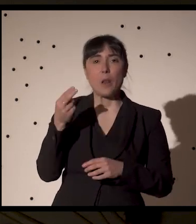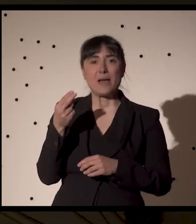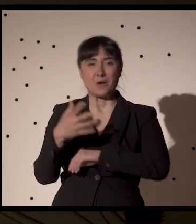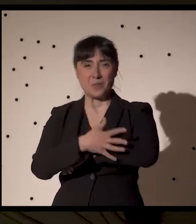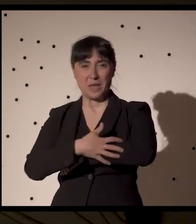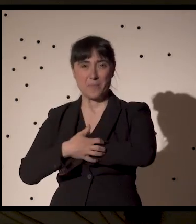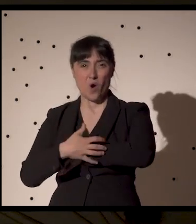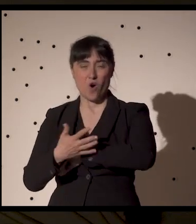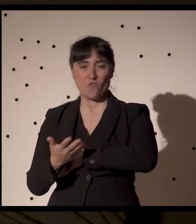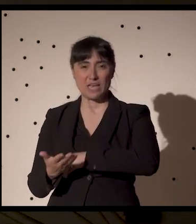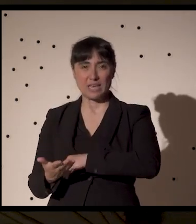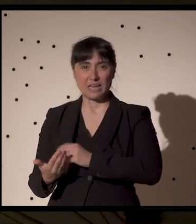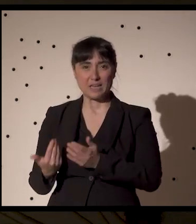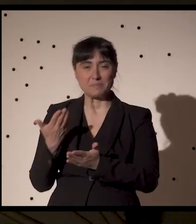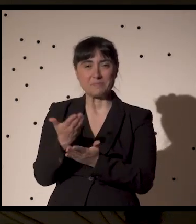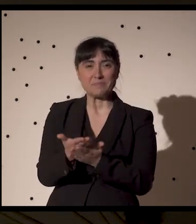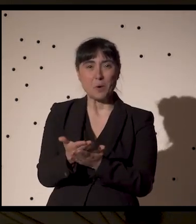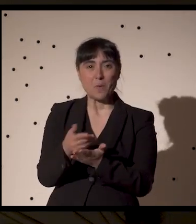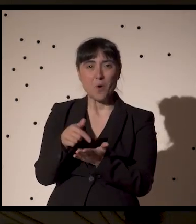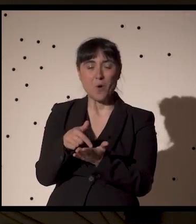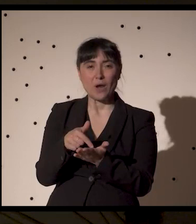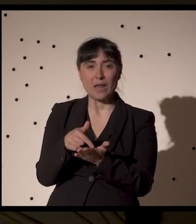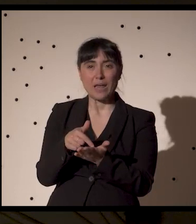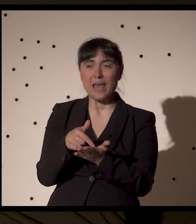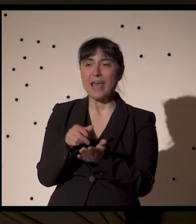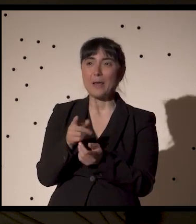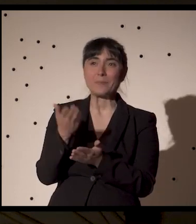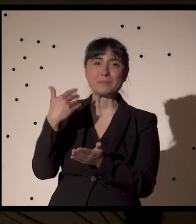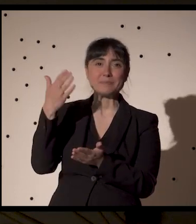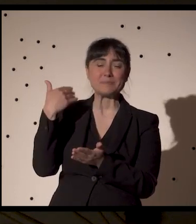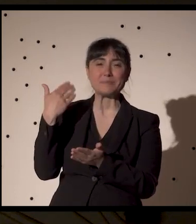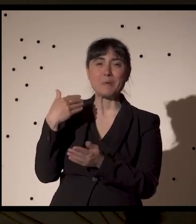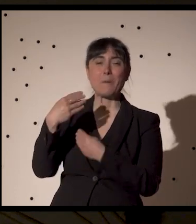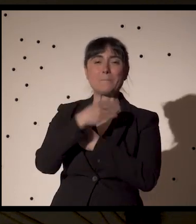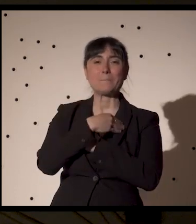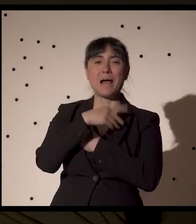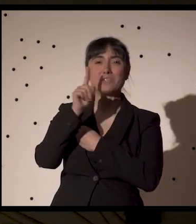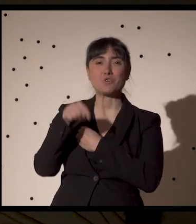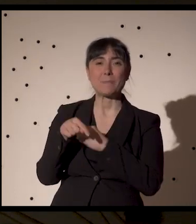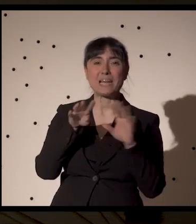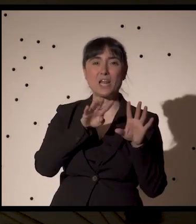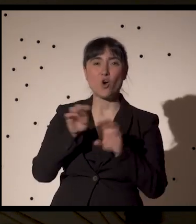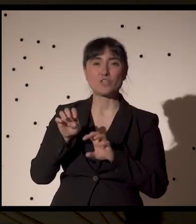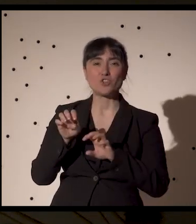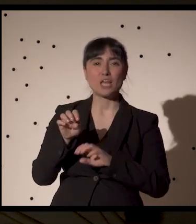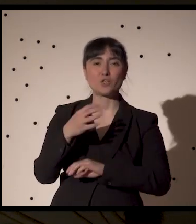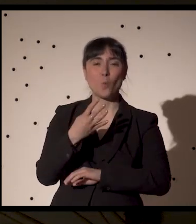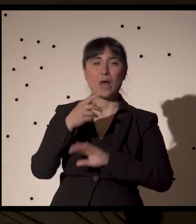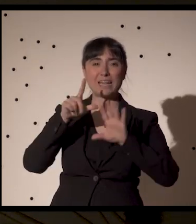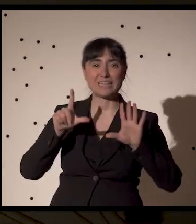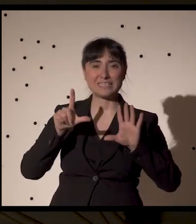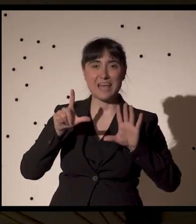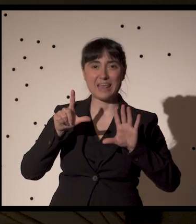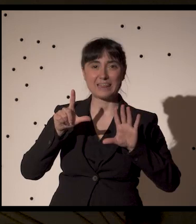che proprio su questo palcoscenico con l'albergo dei poveri ha cominciato tutto nel maggio del 1947 l'albergo dei poveri